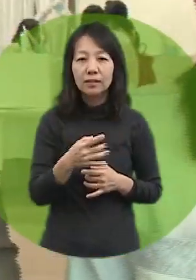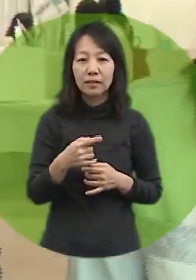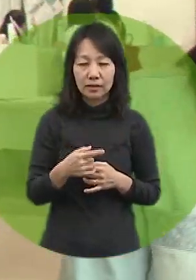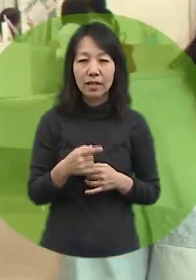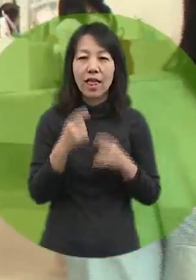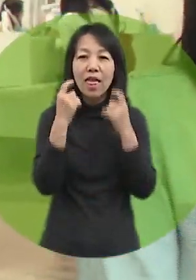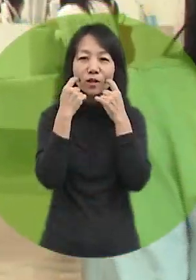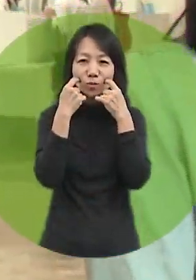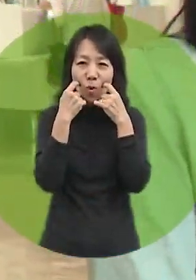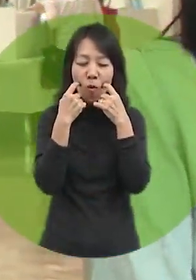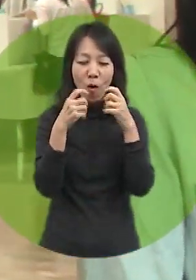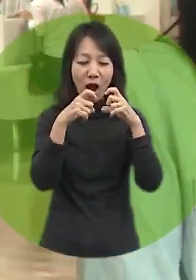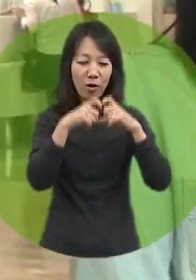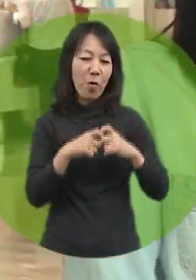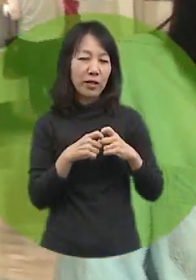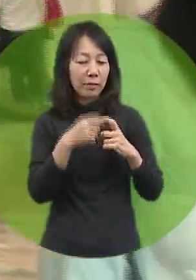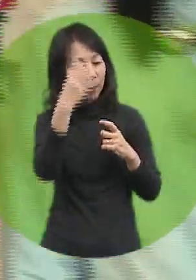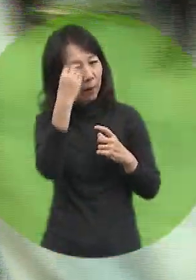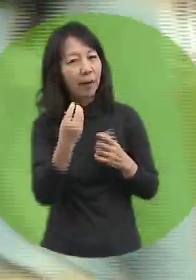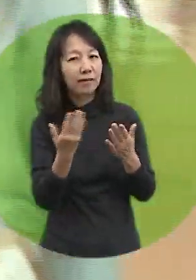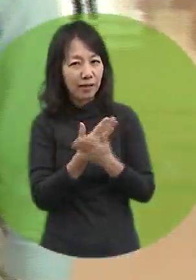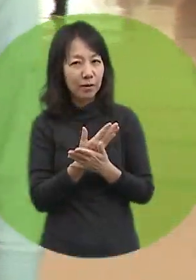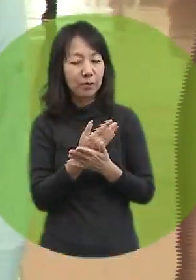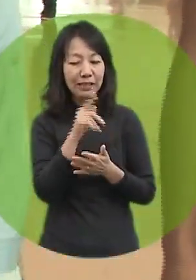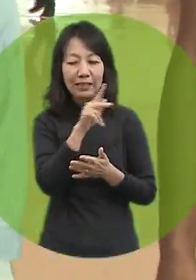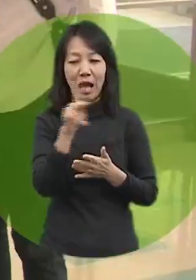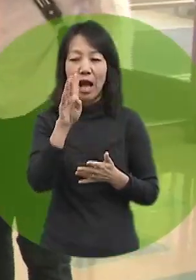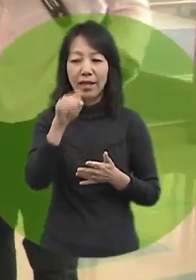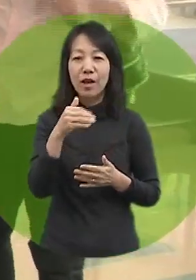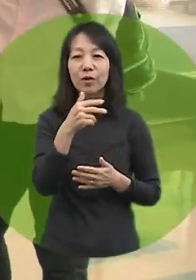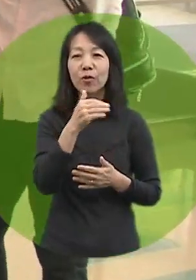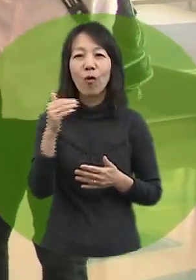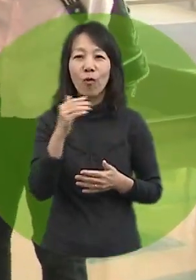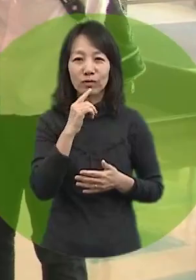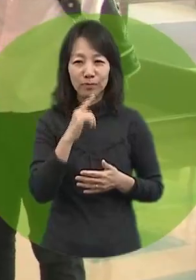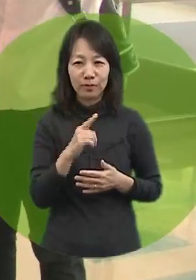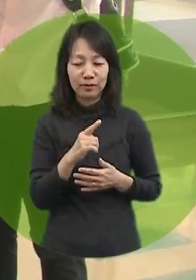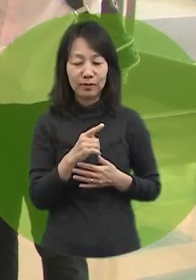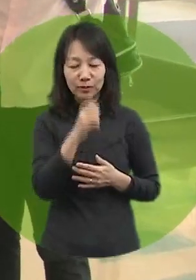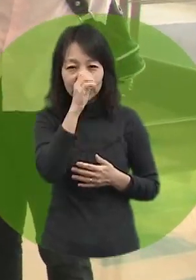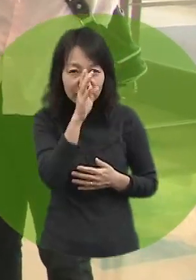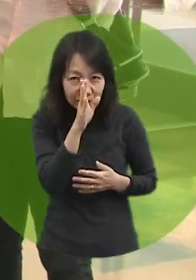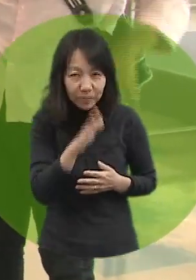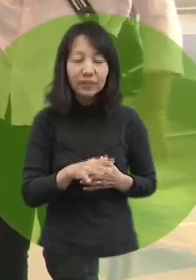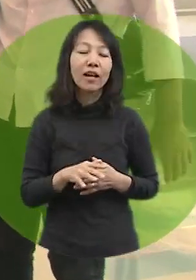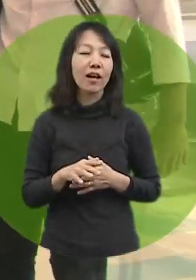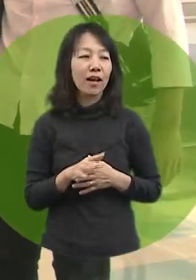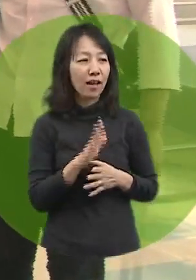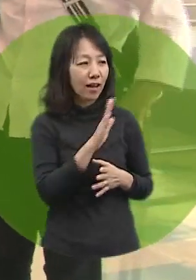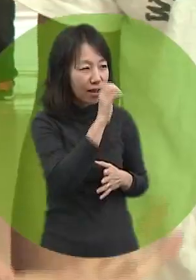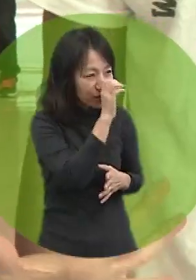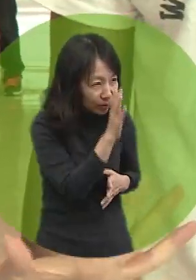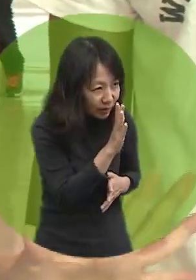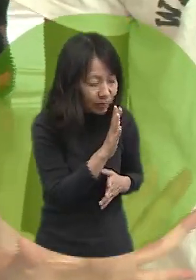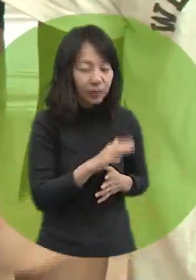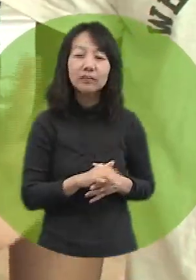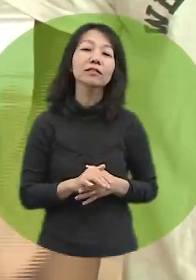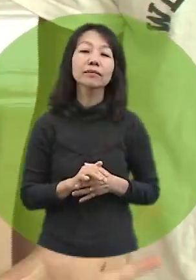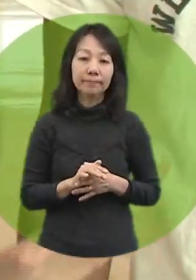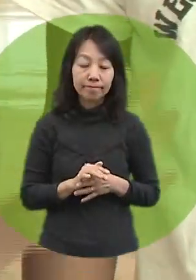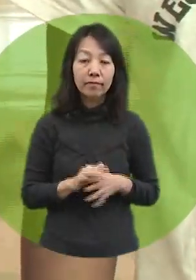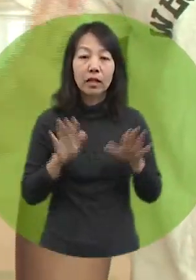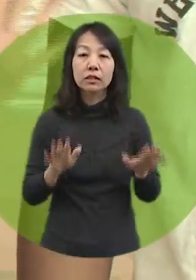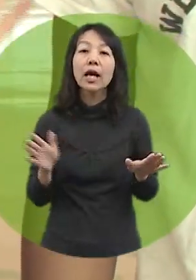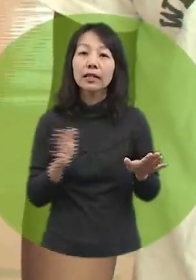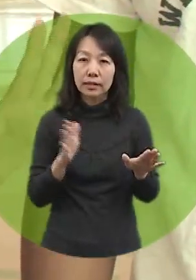恋の落とし穴、比嘉健吾です。よろしくお願いします。 すいません、なんか お話しして。よろしくお願いします。ここは最近、